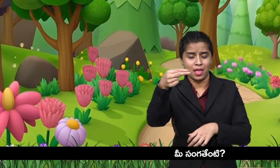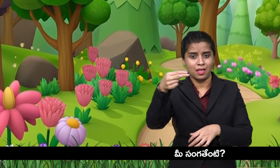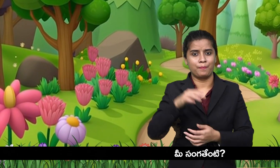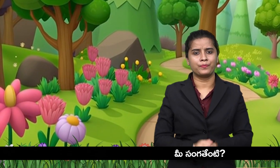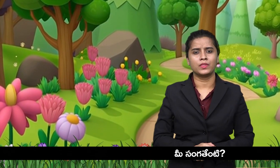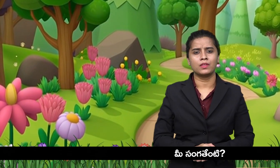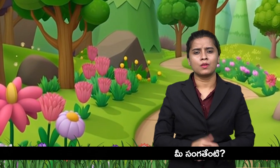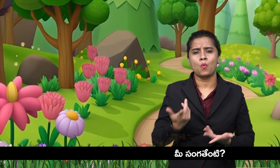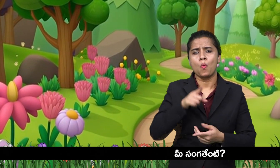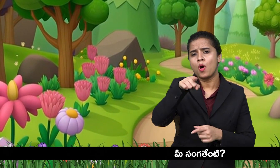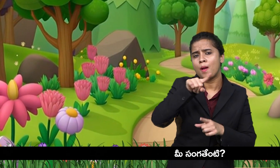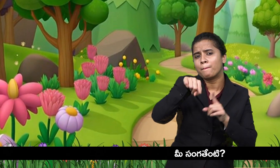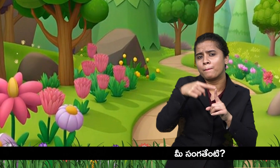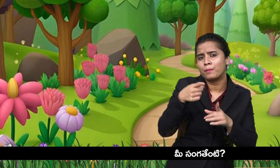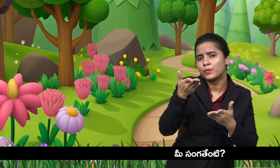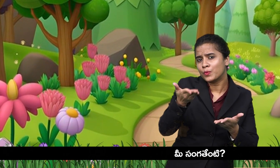మీ సంగతి ఏమిటి?